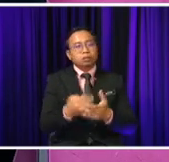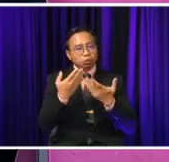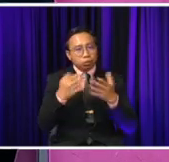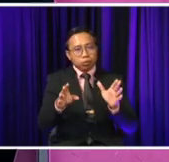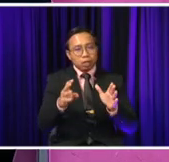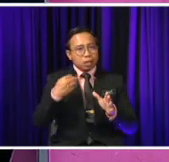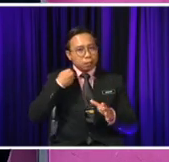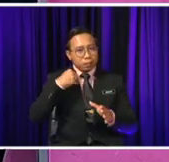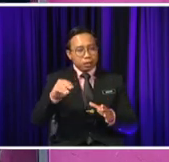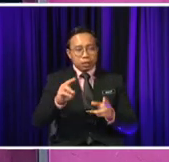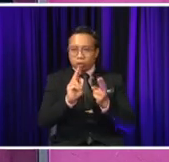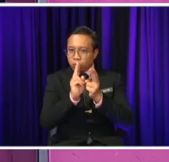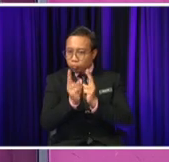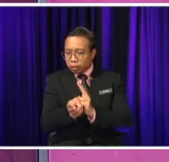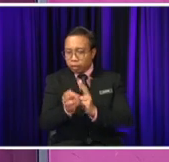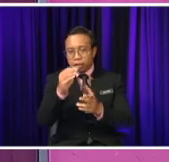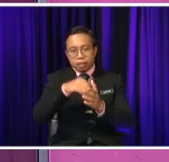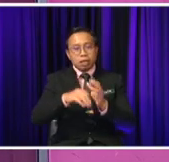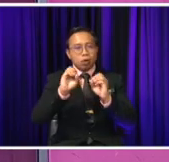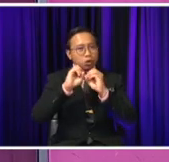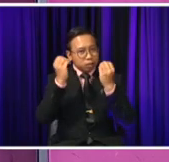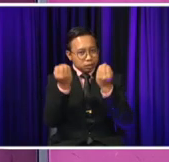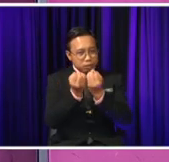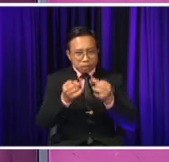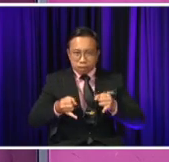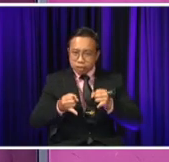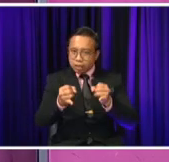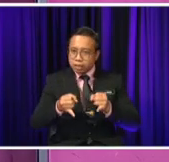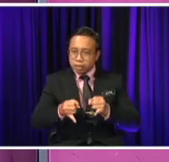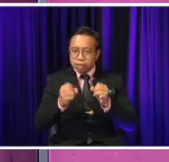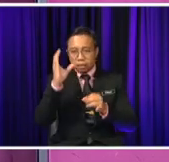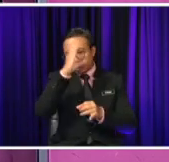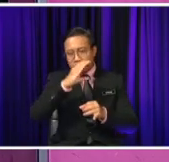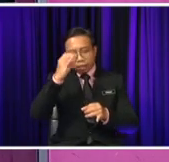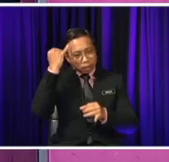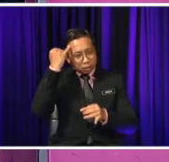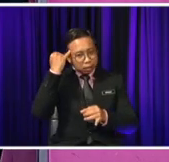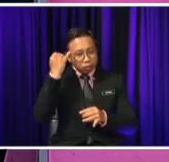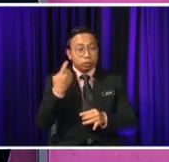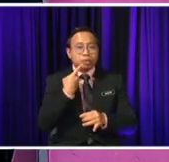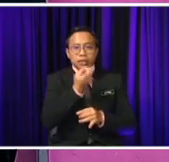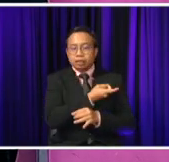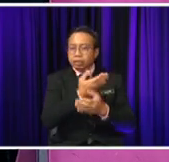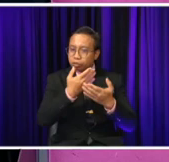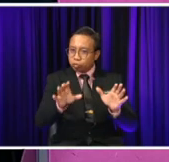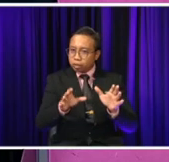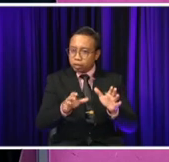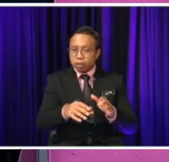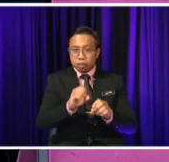mereka global dalam organisasi jalan-jalan cari ilmu jadi kita Jelaskan